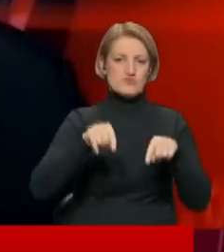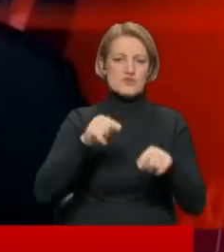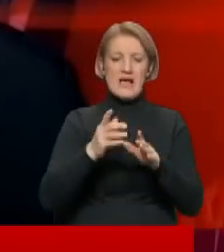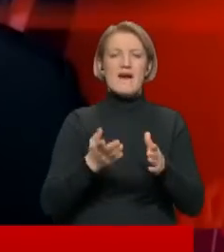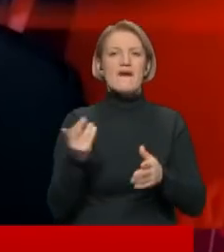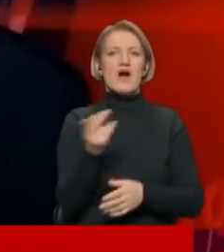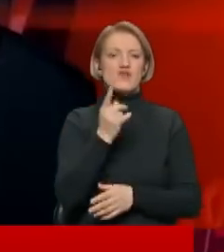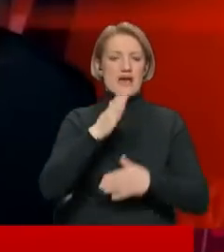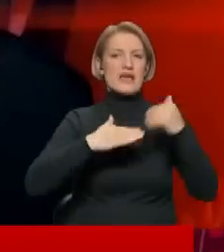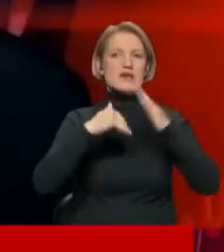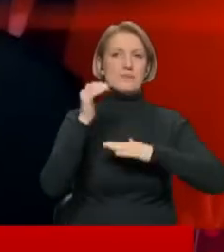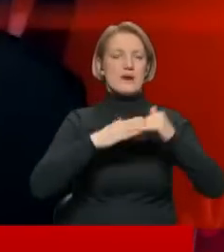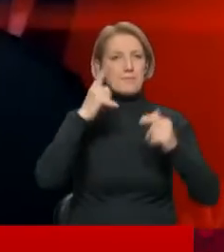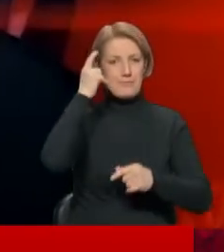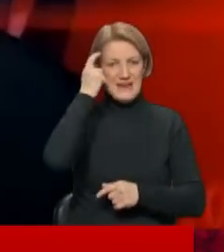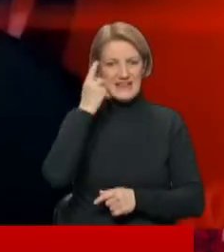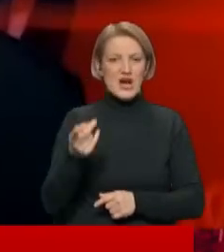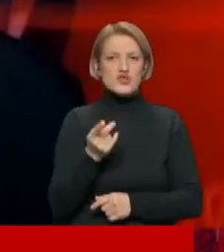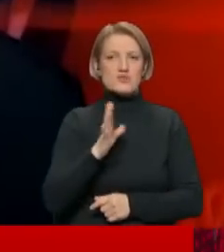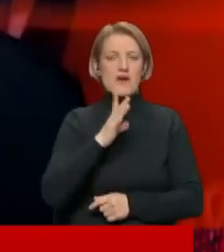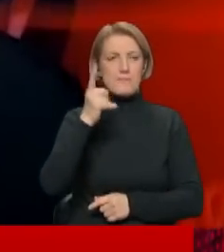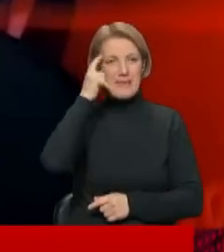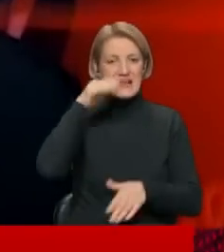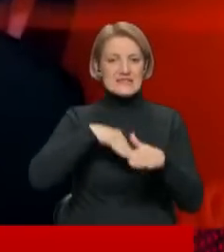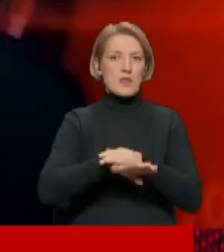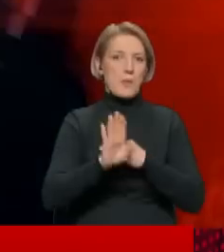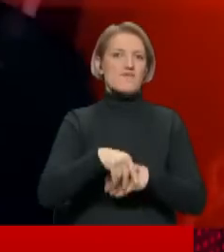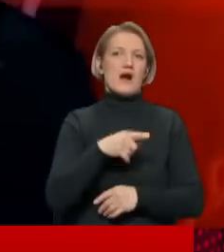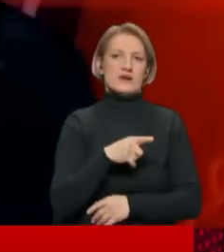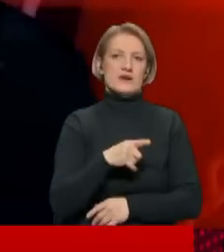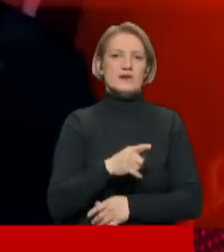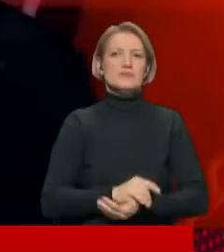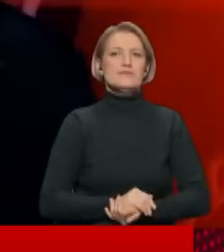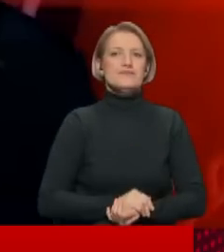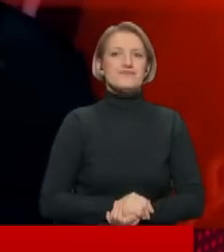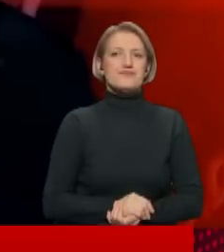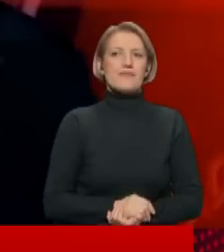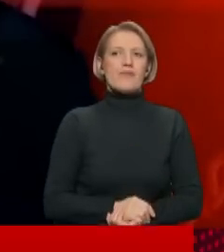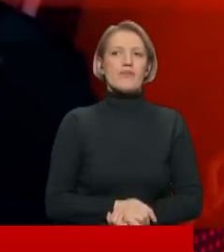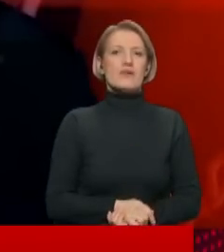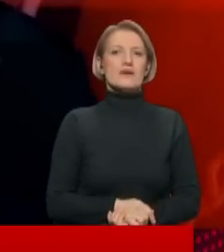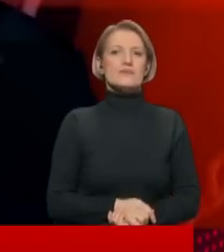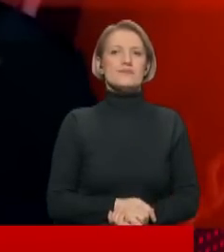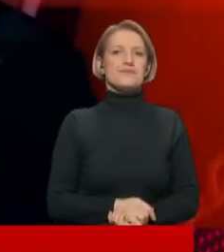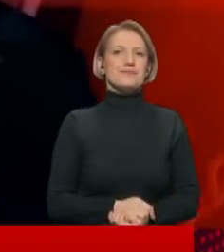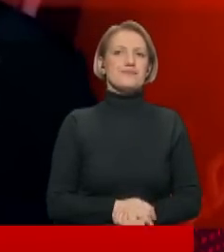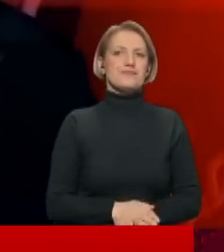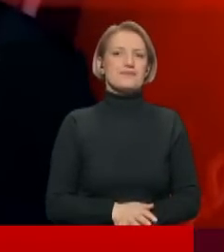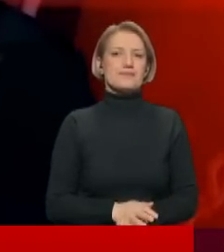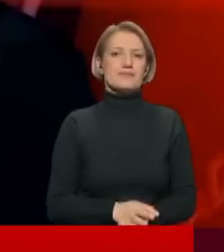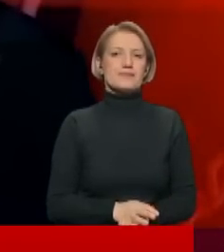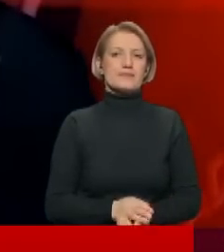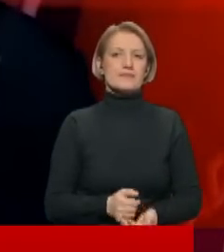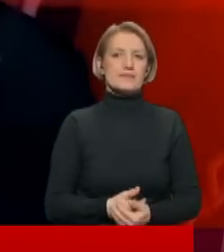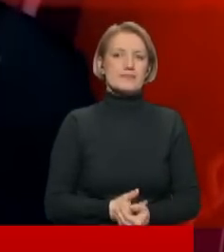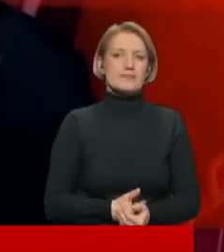Kaçak yapıyla ilgili bilgi kaçırma da var yani bilgi saklama da var Daha doğrusu bir sonuç alamayınca artık mahkeme vermek olur savcılar suç